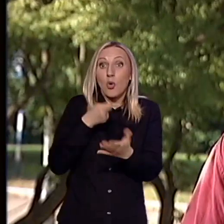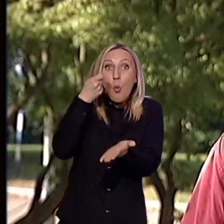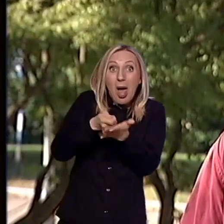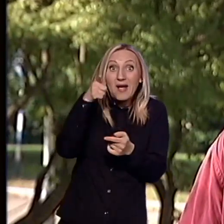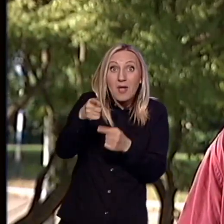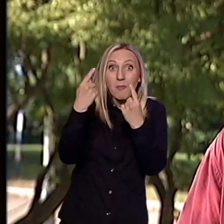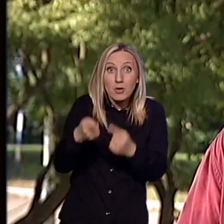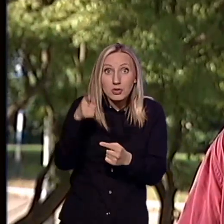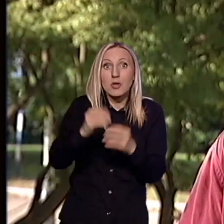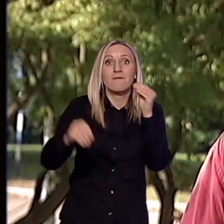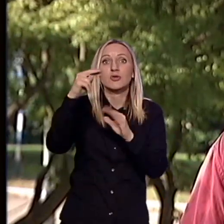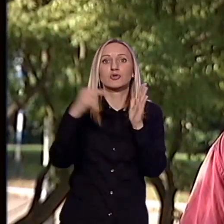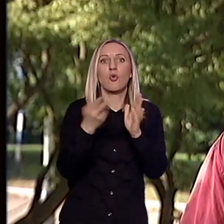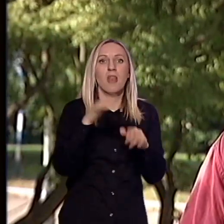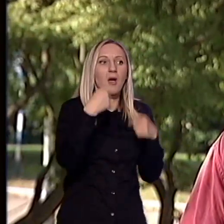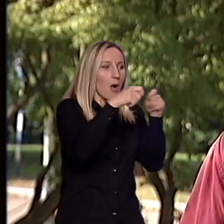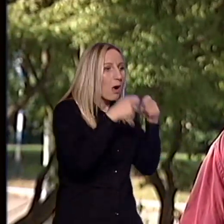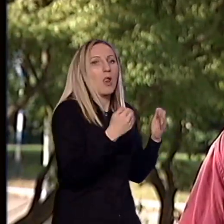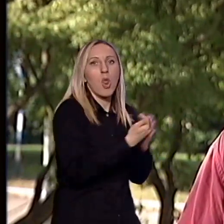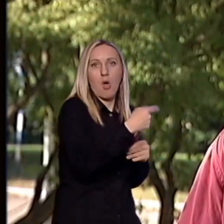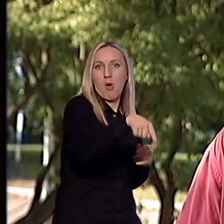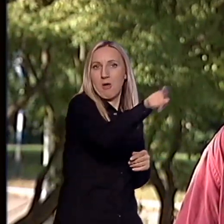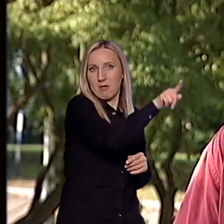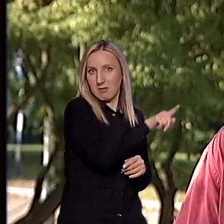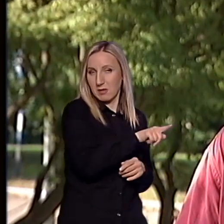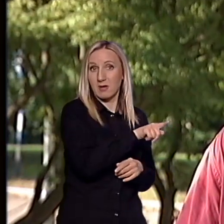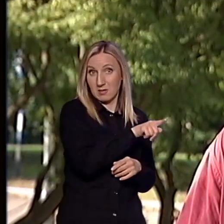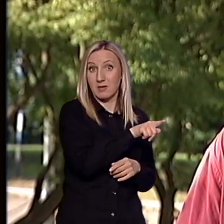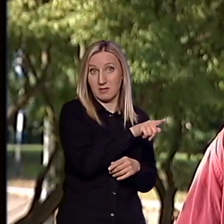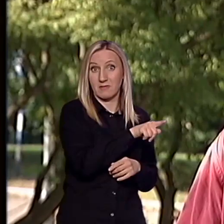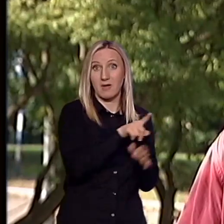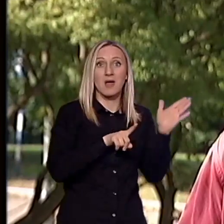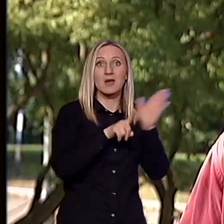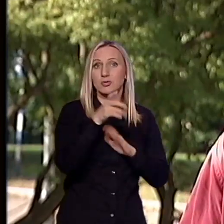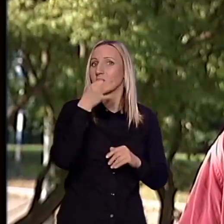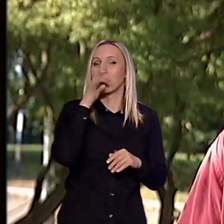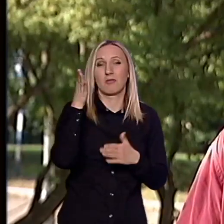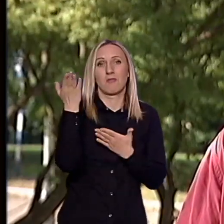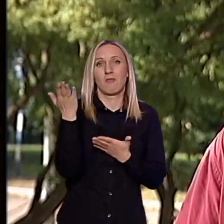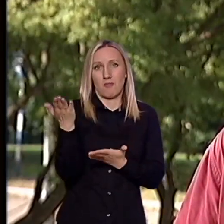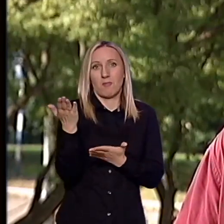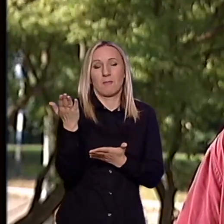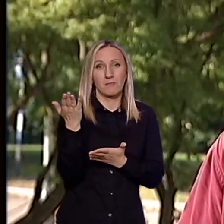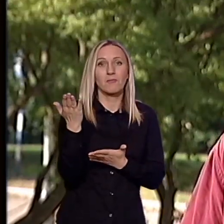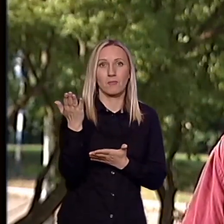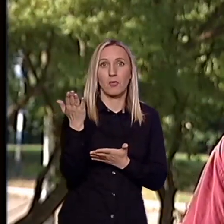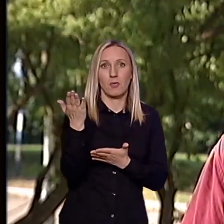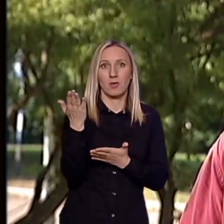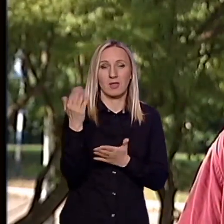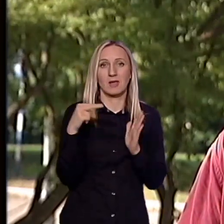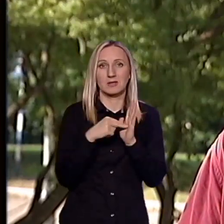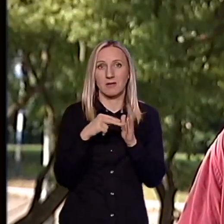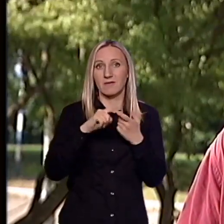postojeće objekte, znači u njihovu revitalizaciju, može da se postigne efekat koji će biti